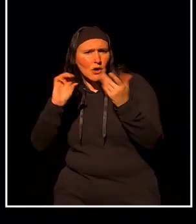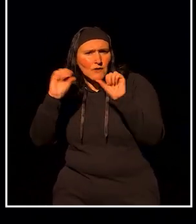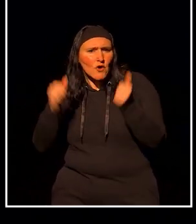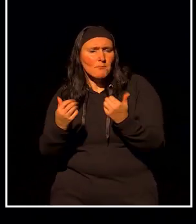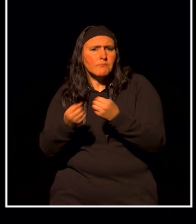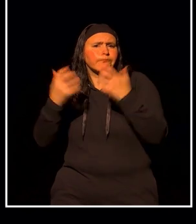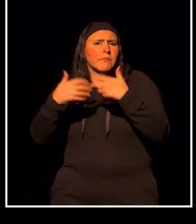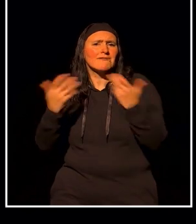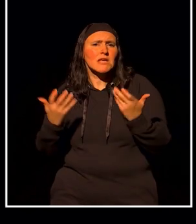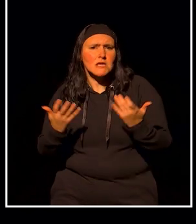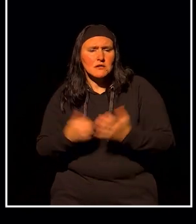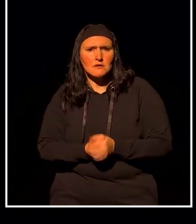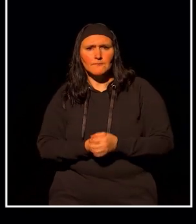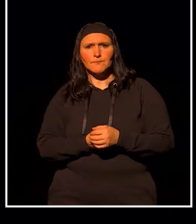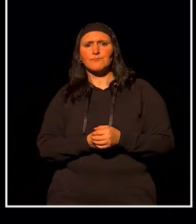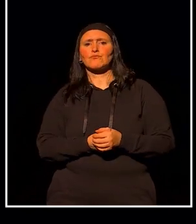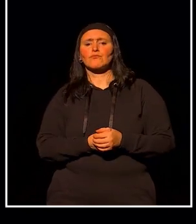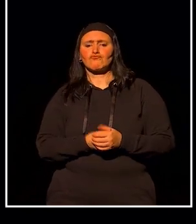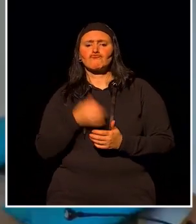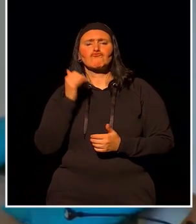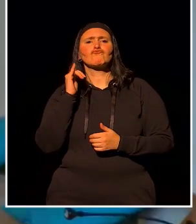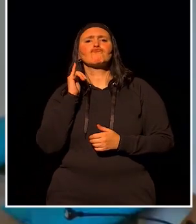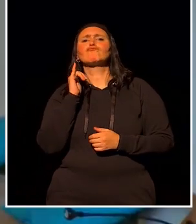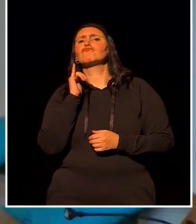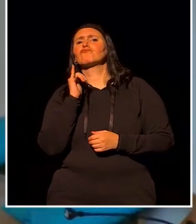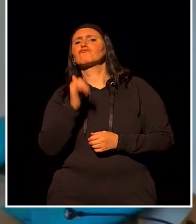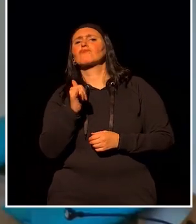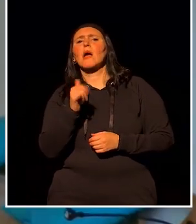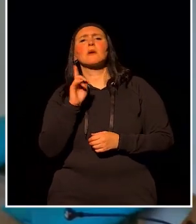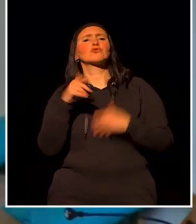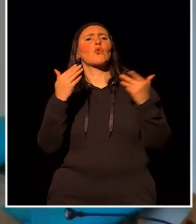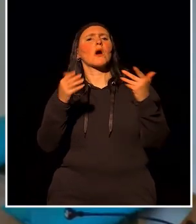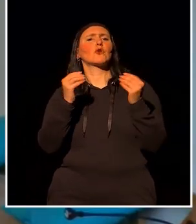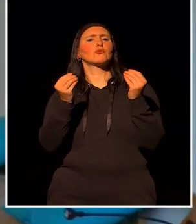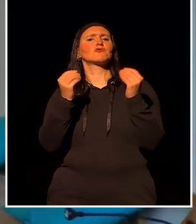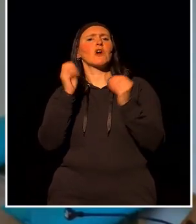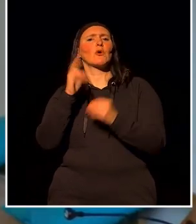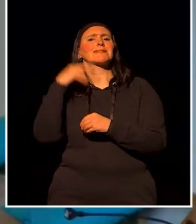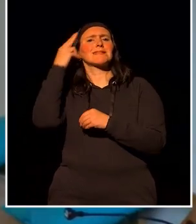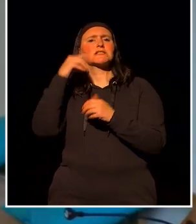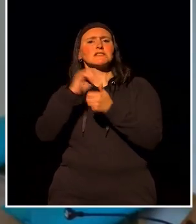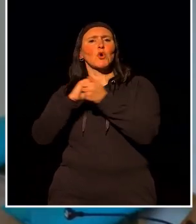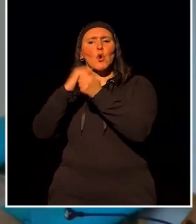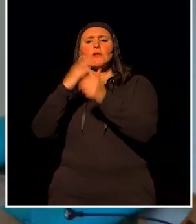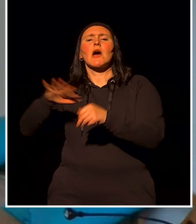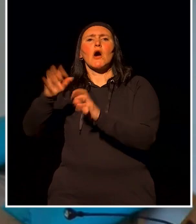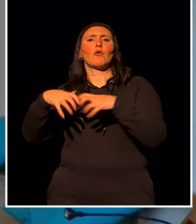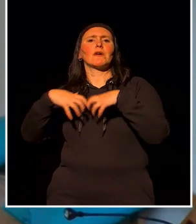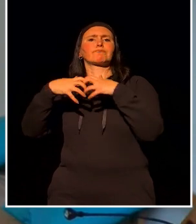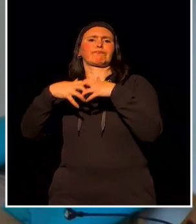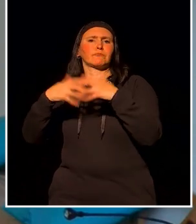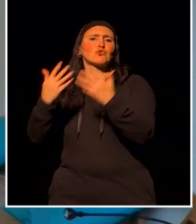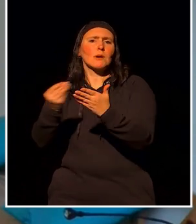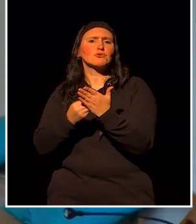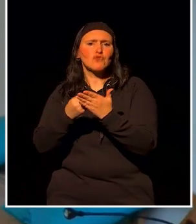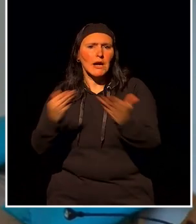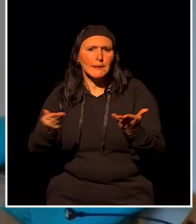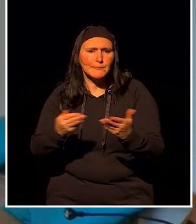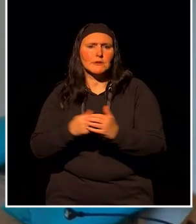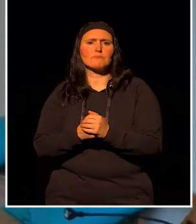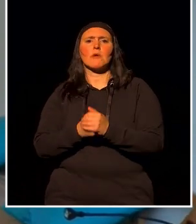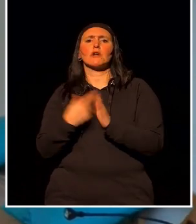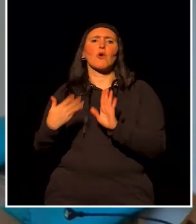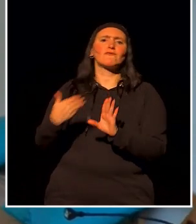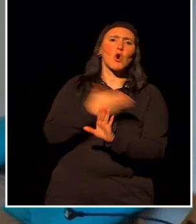Das ist ja die Theorie des Nation Building. Also Nation Building in gewisser Hinsicht beschreibt ja genau das, wie man sozusagen von der Emotion und